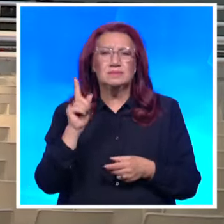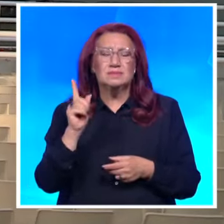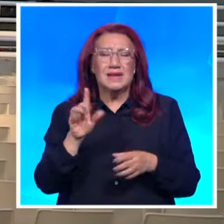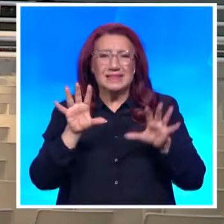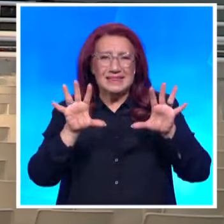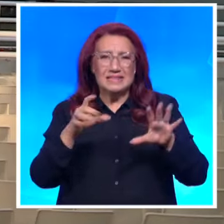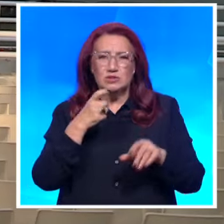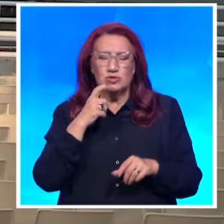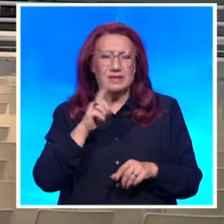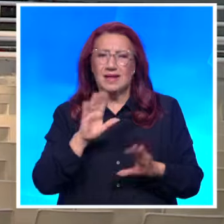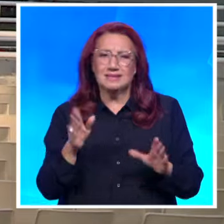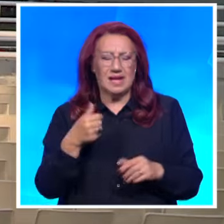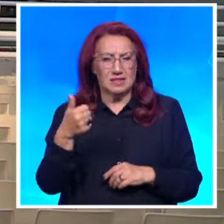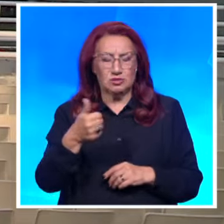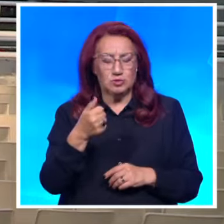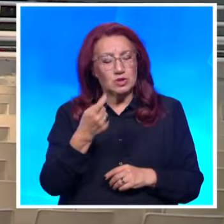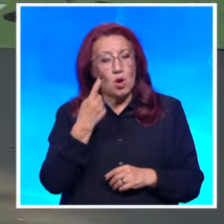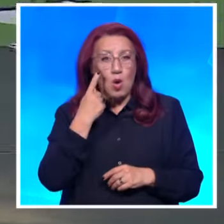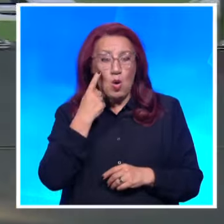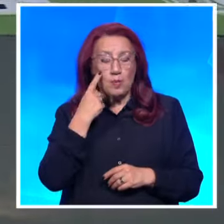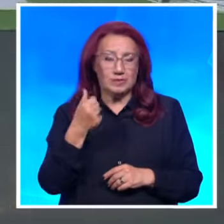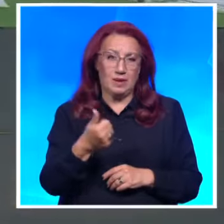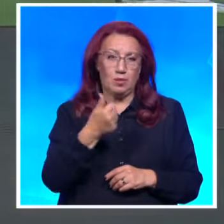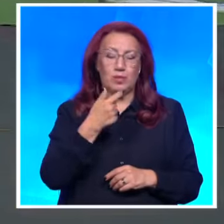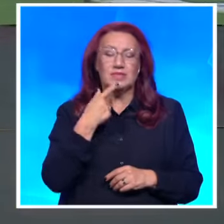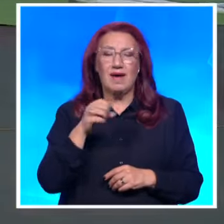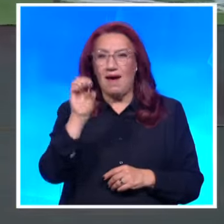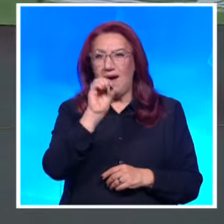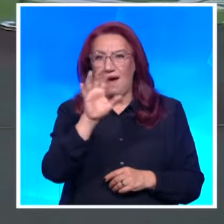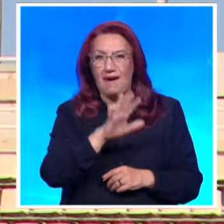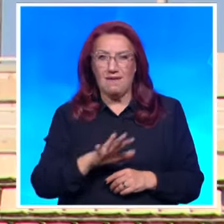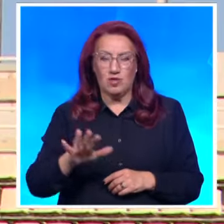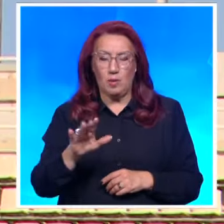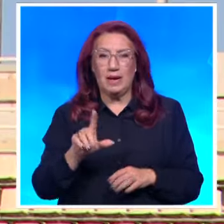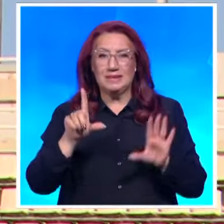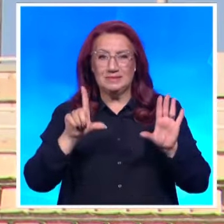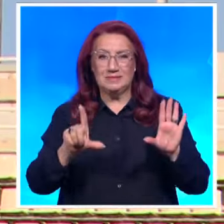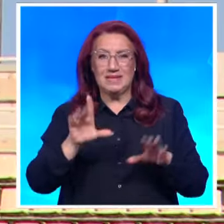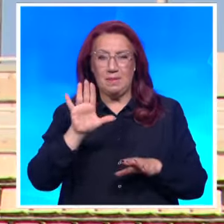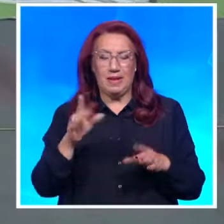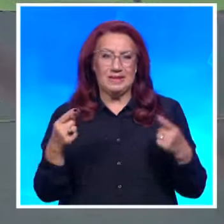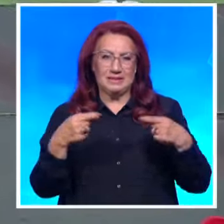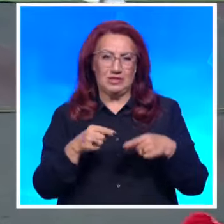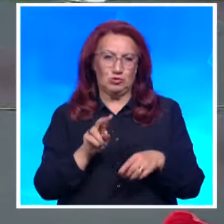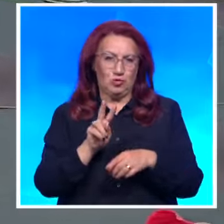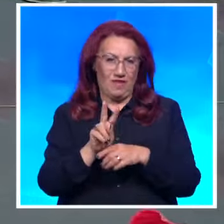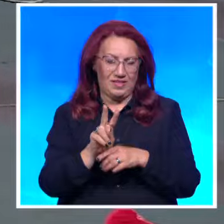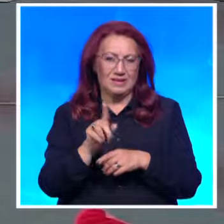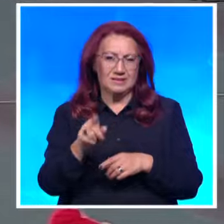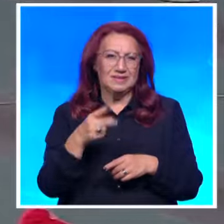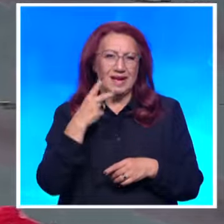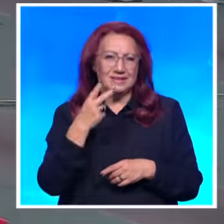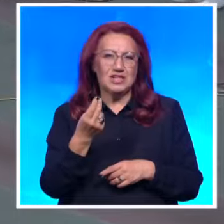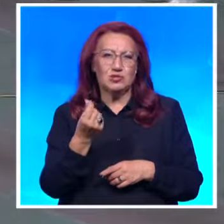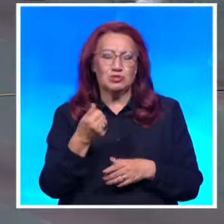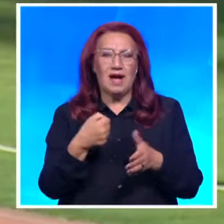ще се опита да направи нещо значимо в европейските клубни турнири. 75 срещу 12. Така изглежда от към милиони стойността на футболистите на терена